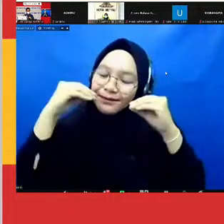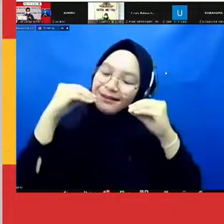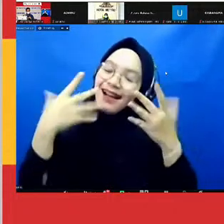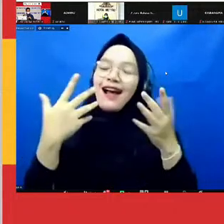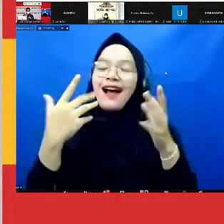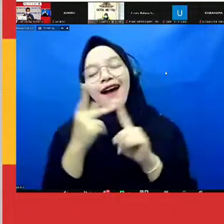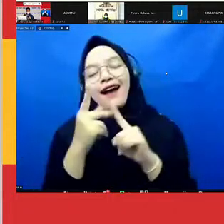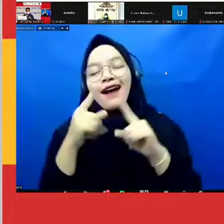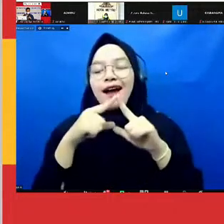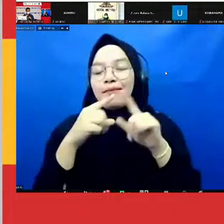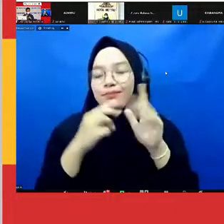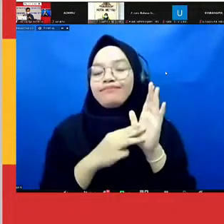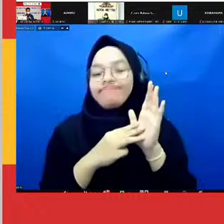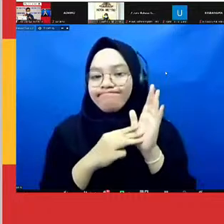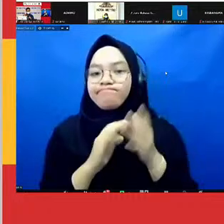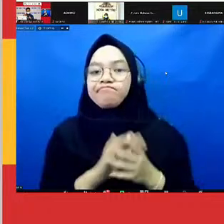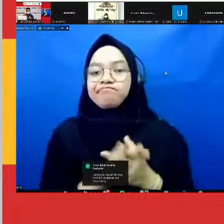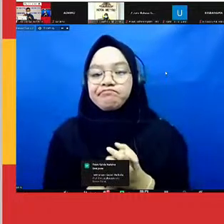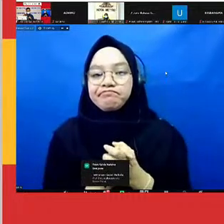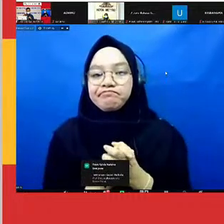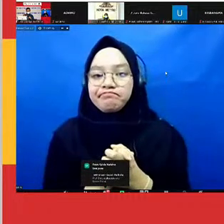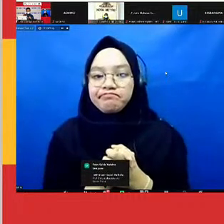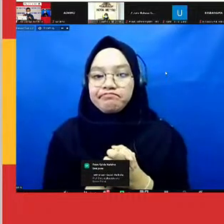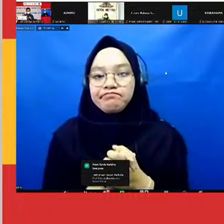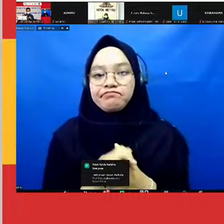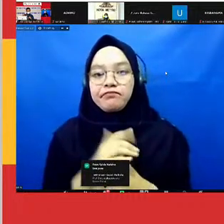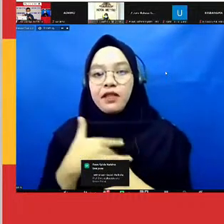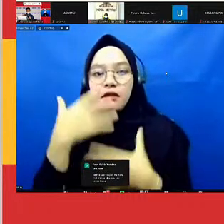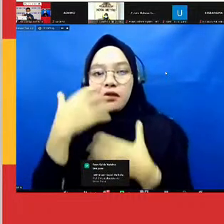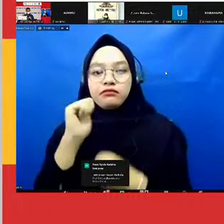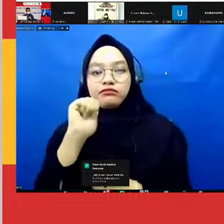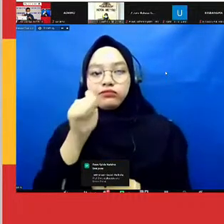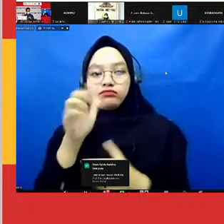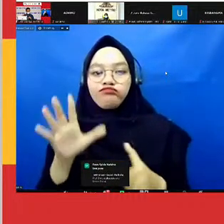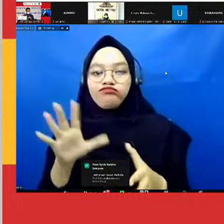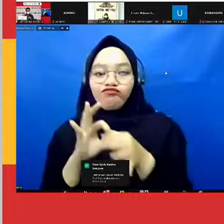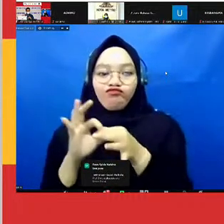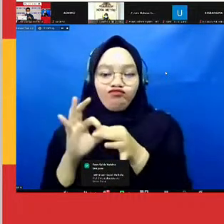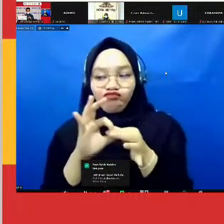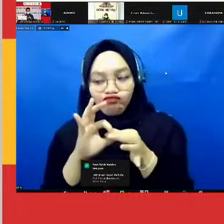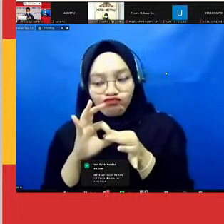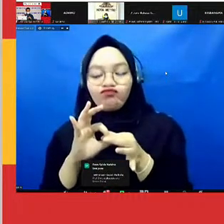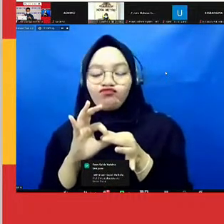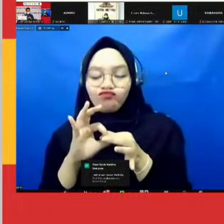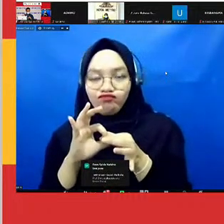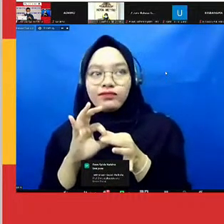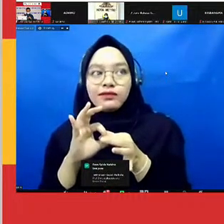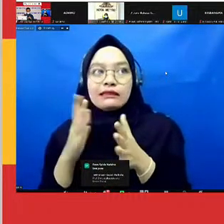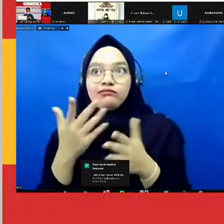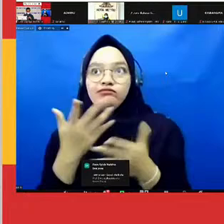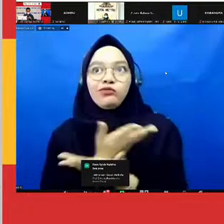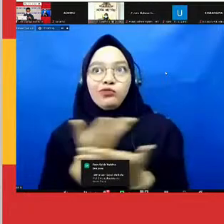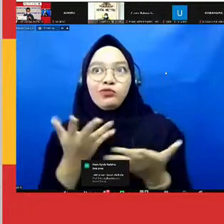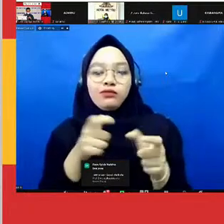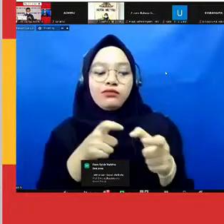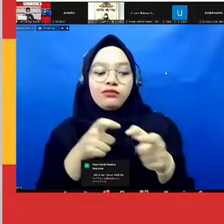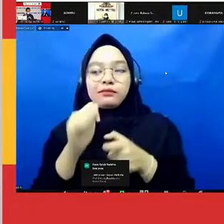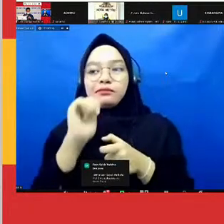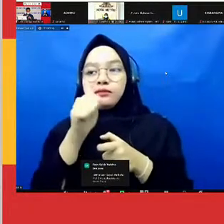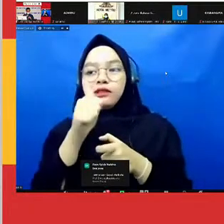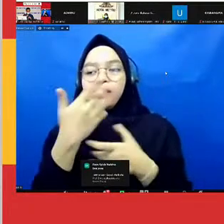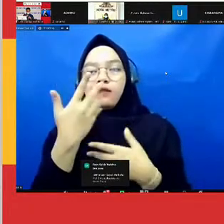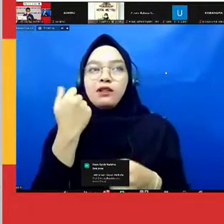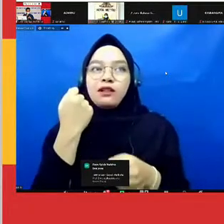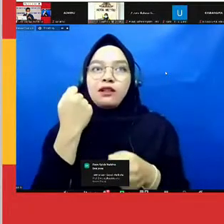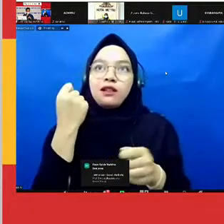juga bagaimana kita bisa berkolaborasi dengan seluruh stakeholders untuk bisa bersama-sama mewujudkan apa yang kita cita-citakan